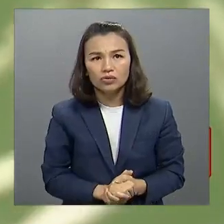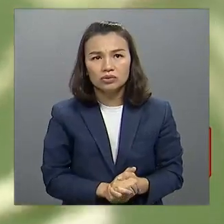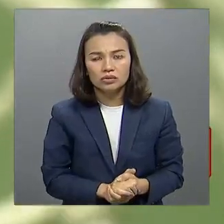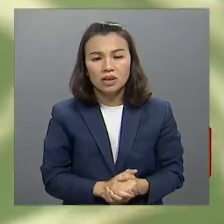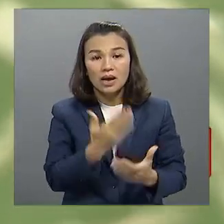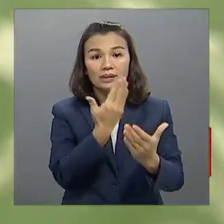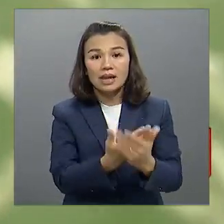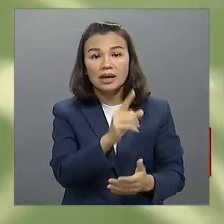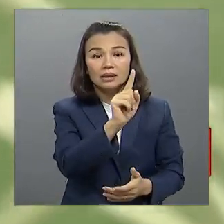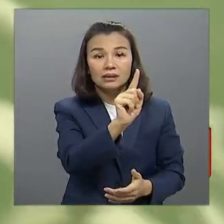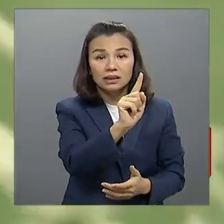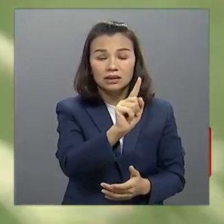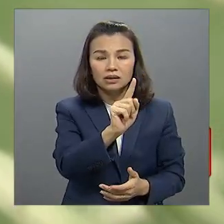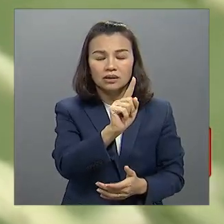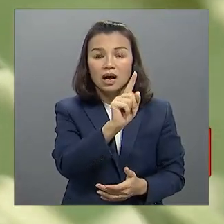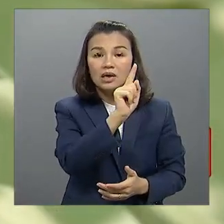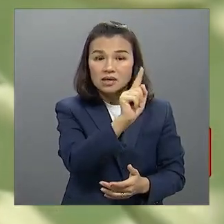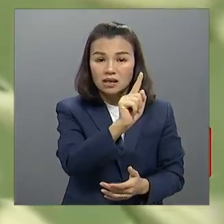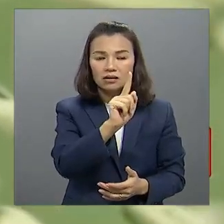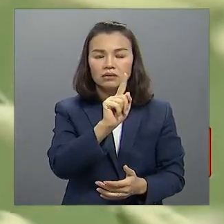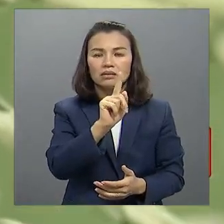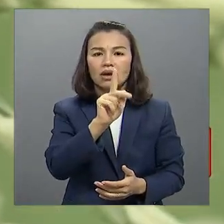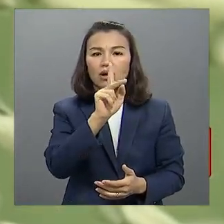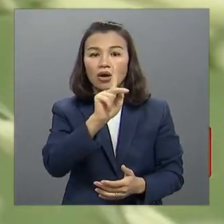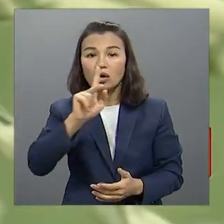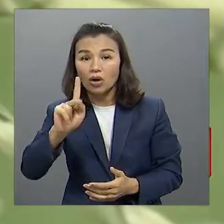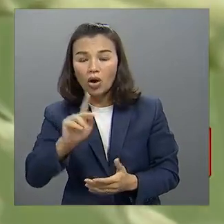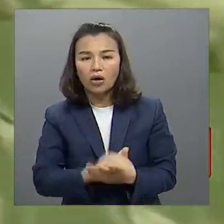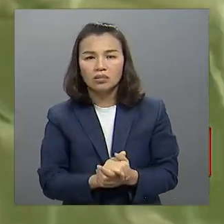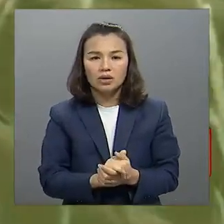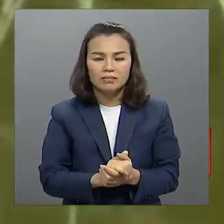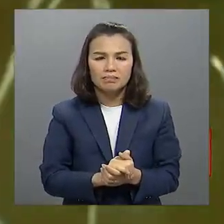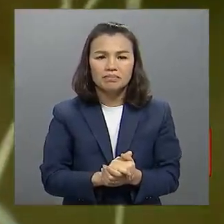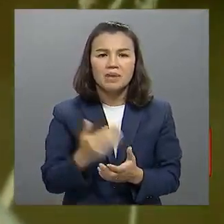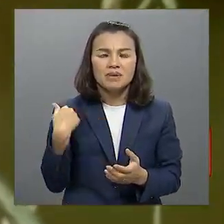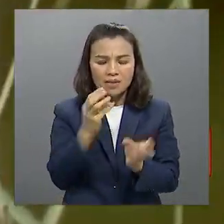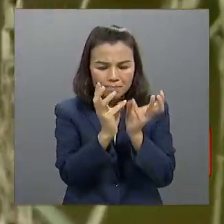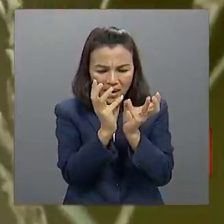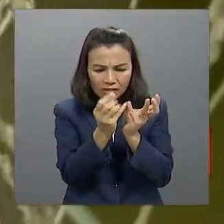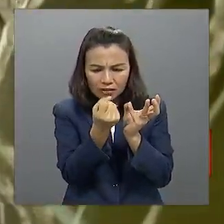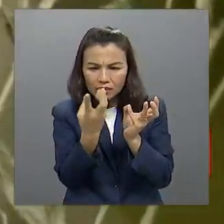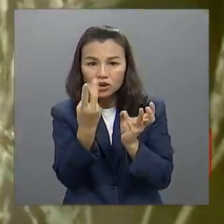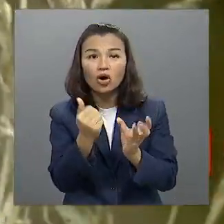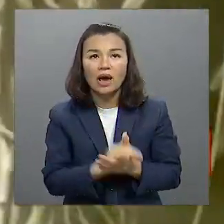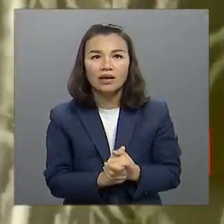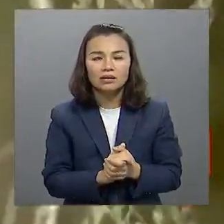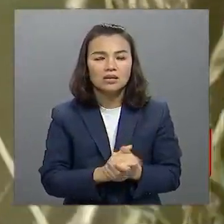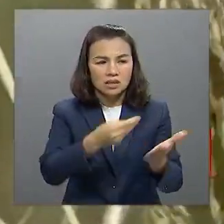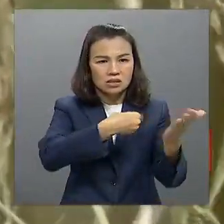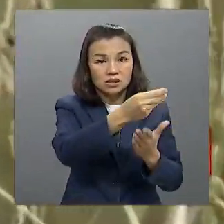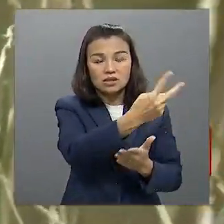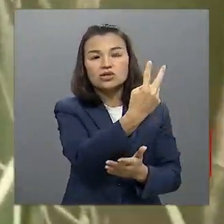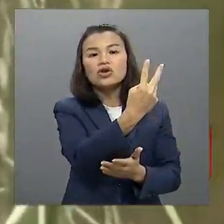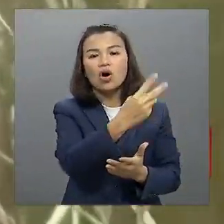สักกี่เมตรก็เลยให้เขาไปซื้อมา2กิโลผมรู้ว่าข้าวสาร 50,000 เ